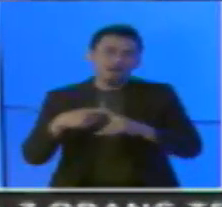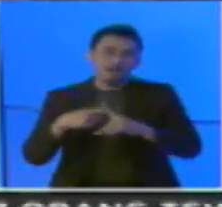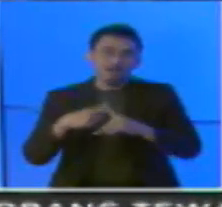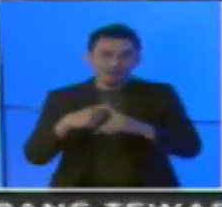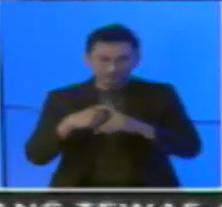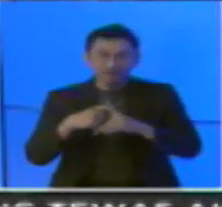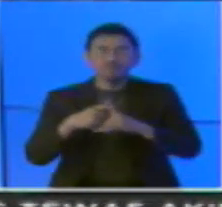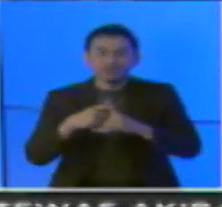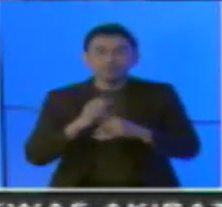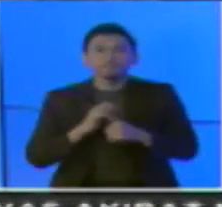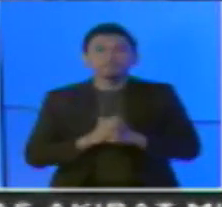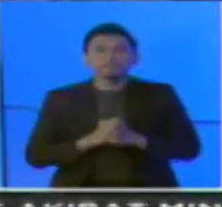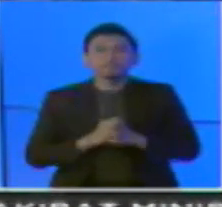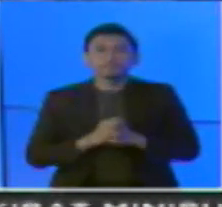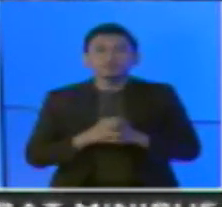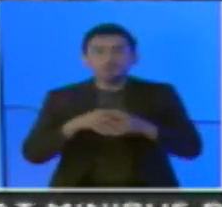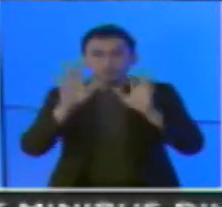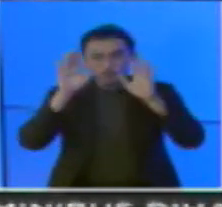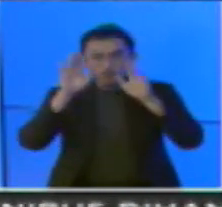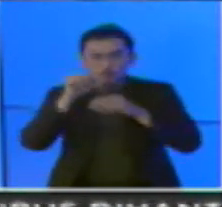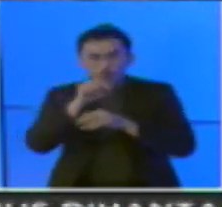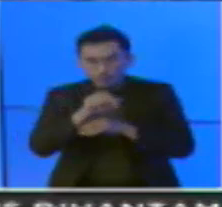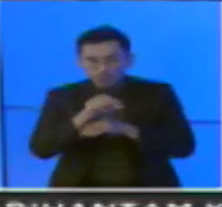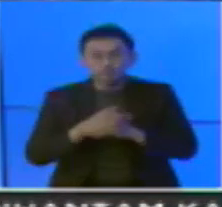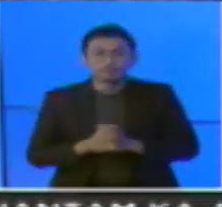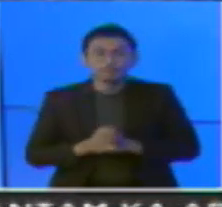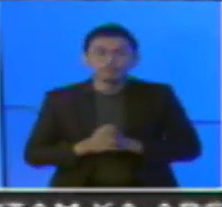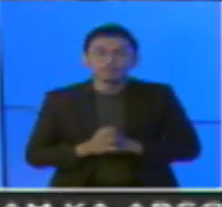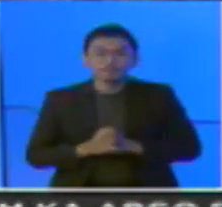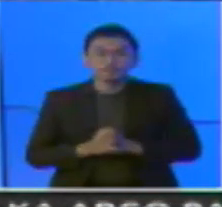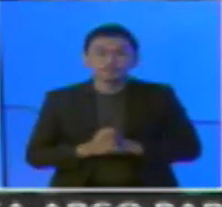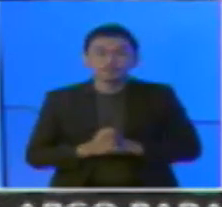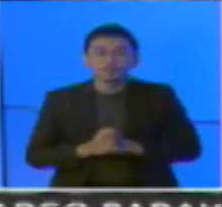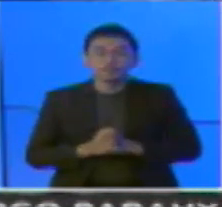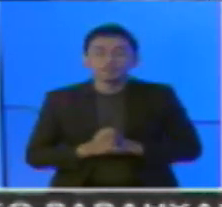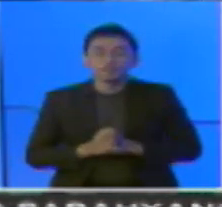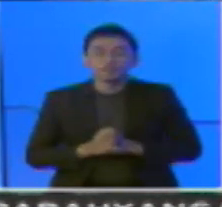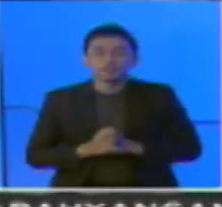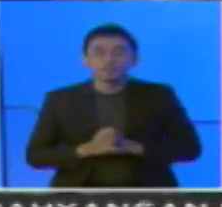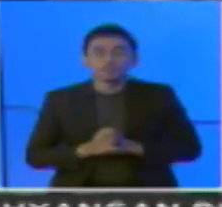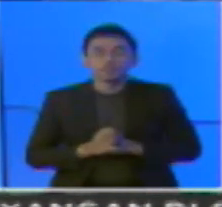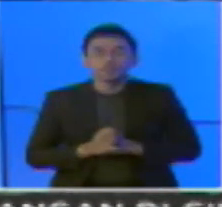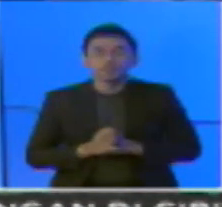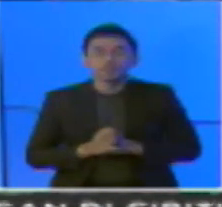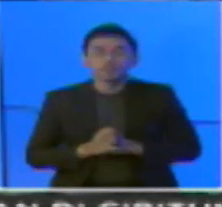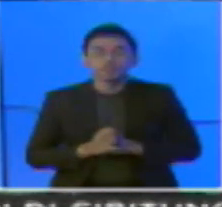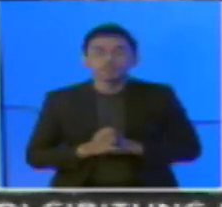sebagai pengingat kepada anak-anak betapa berat perjuangan ibu mereka dengan segala perannya, termasuk di rumah